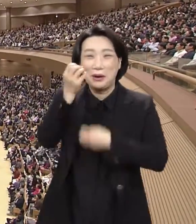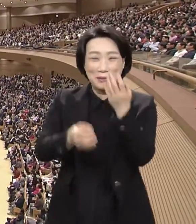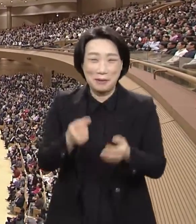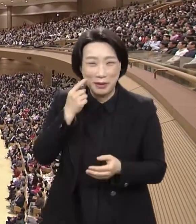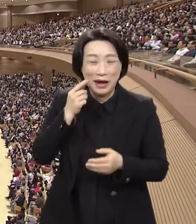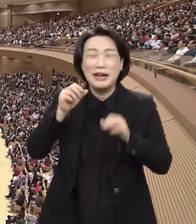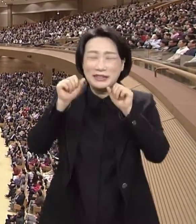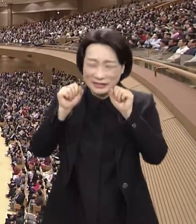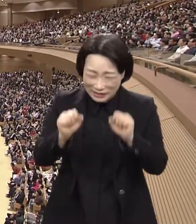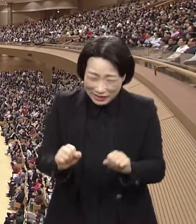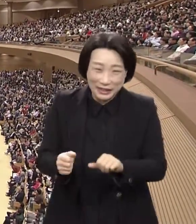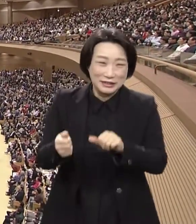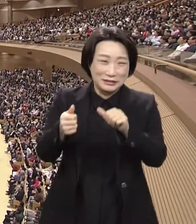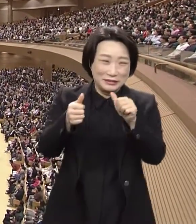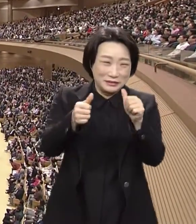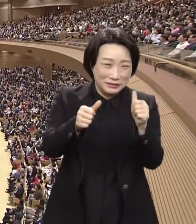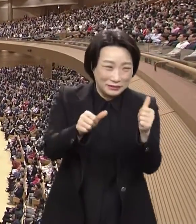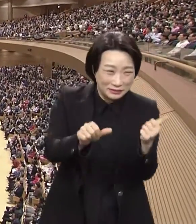살든지